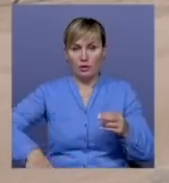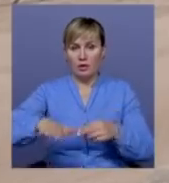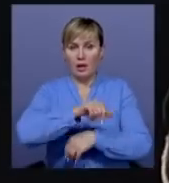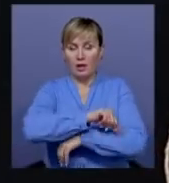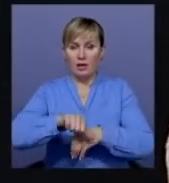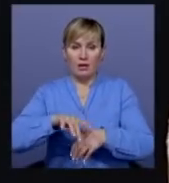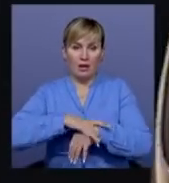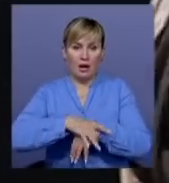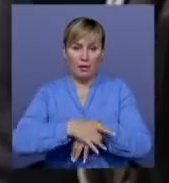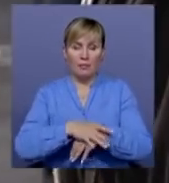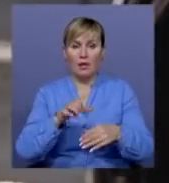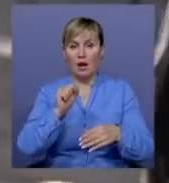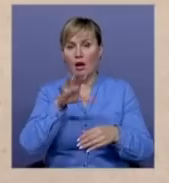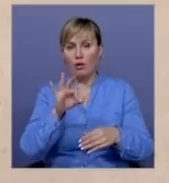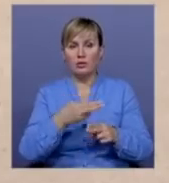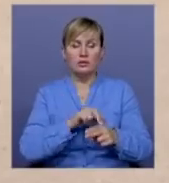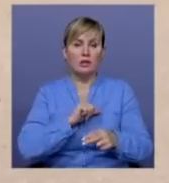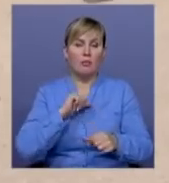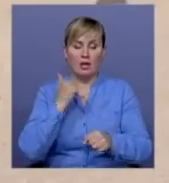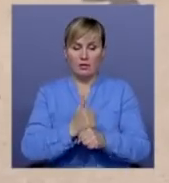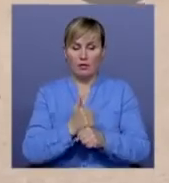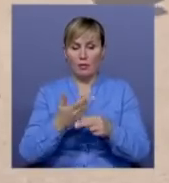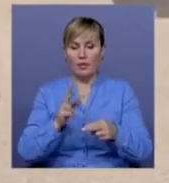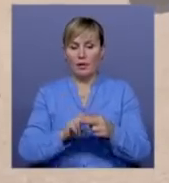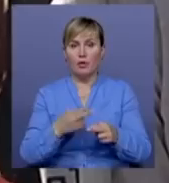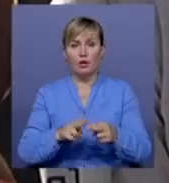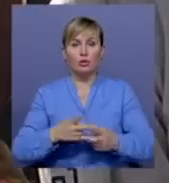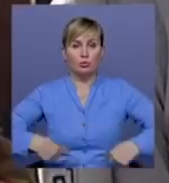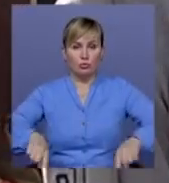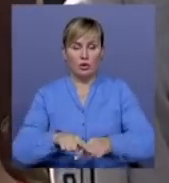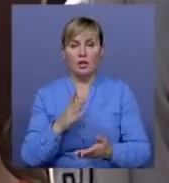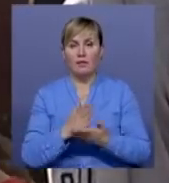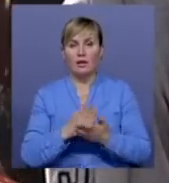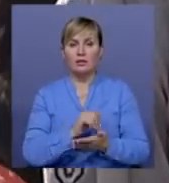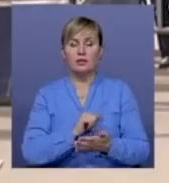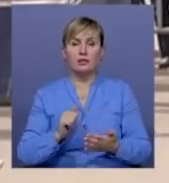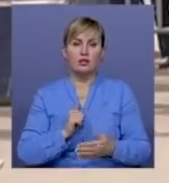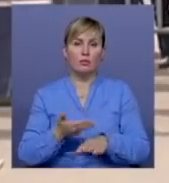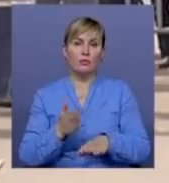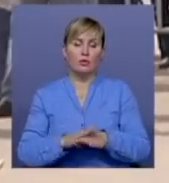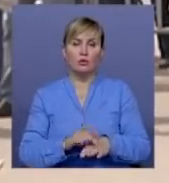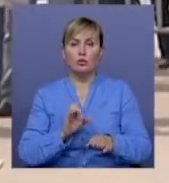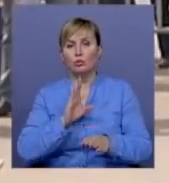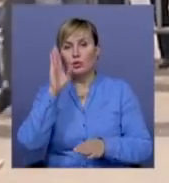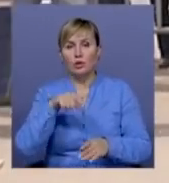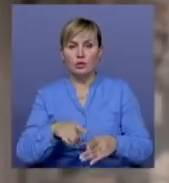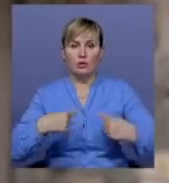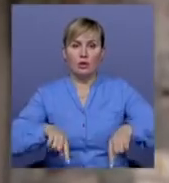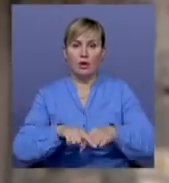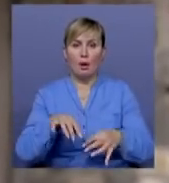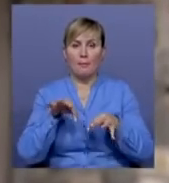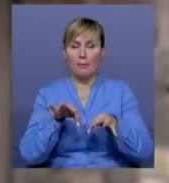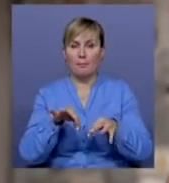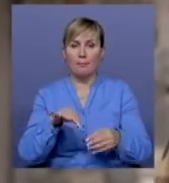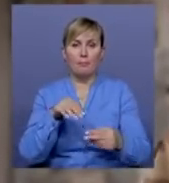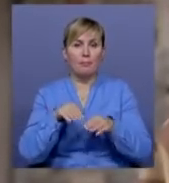возле рынка Алтын-Орда считается одним из самых основных, поскольку именно этот участок является самым загруженным. С самого утра здесь образовалась автомобильная